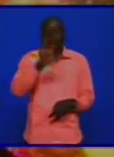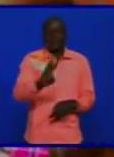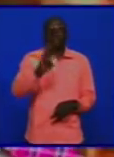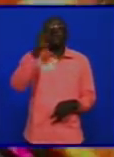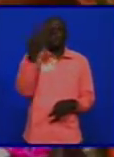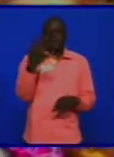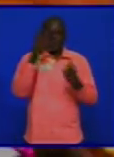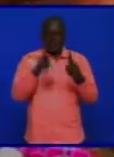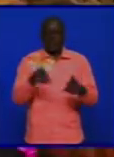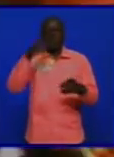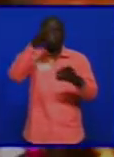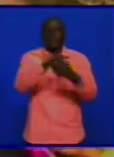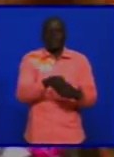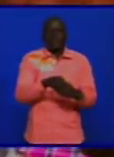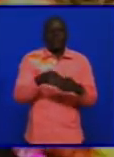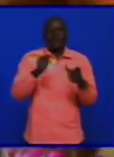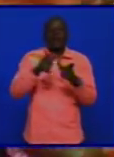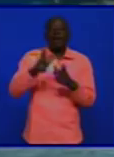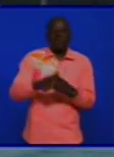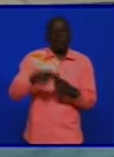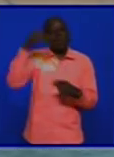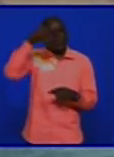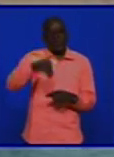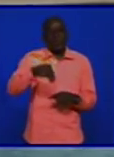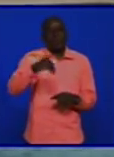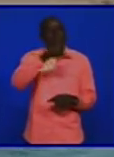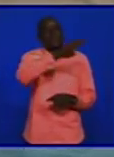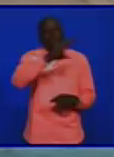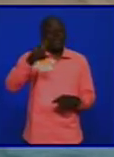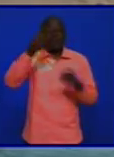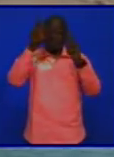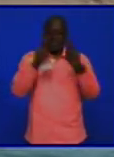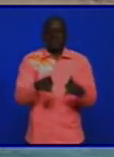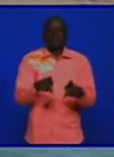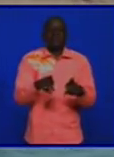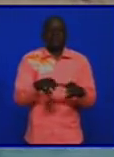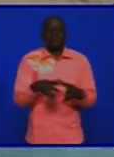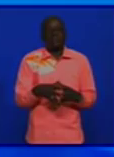bord, alors que la capacité maximale était de 100 passagers.